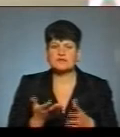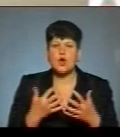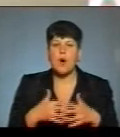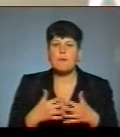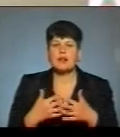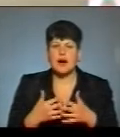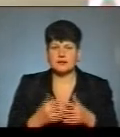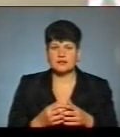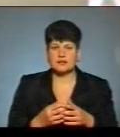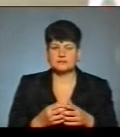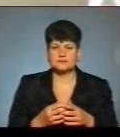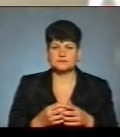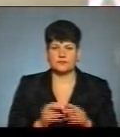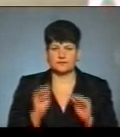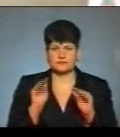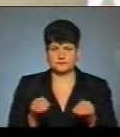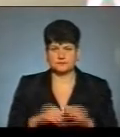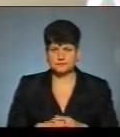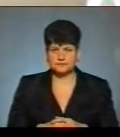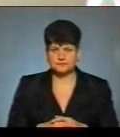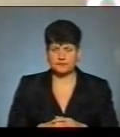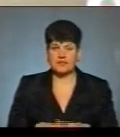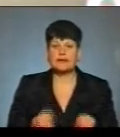обладнання в даному наметі.